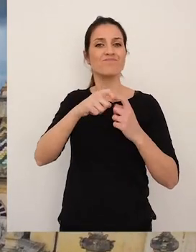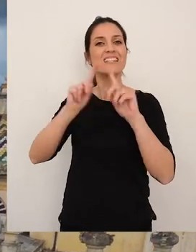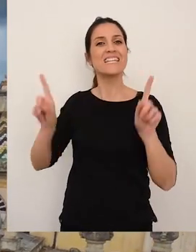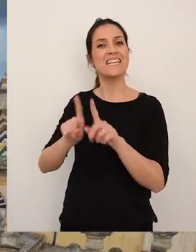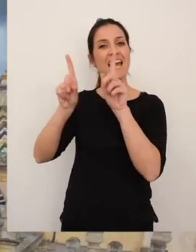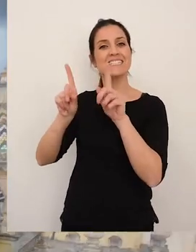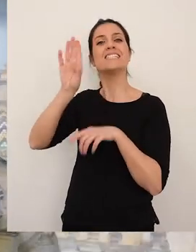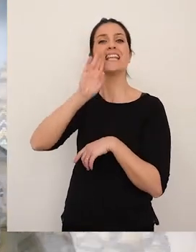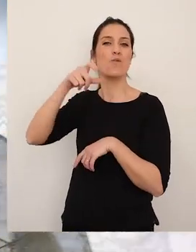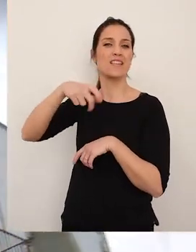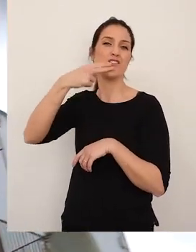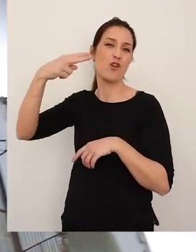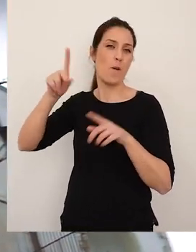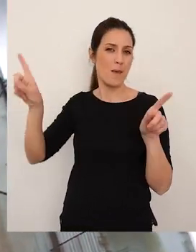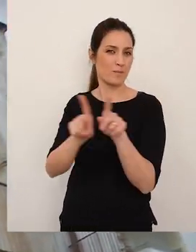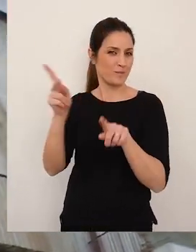essa.